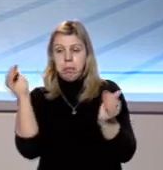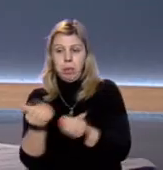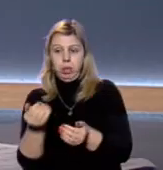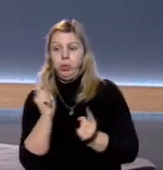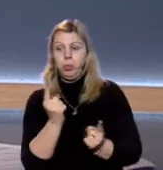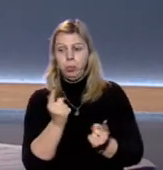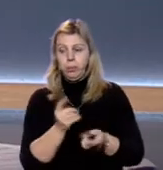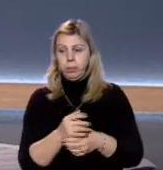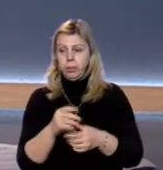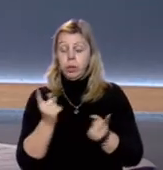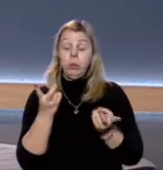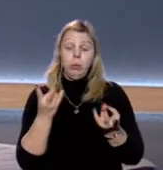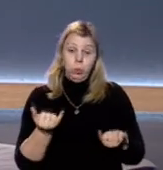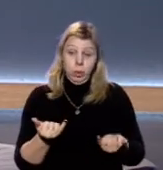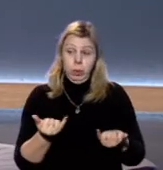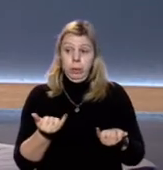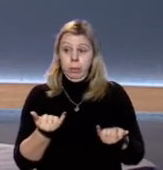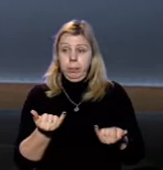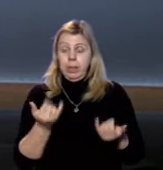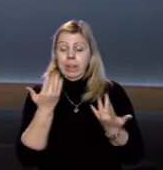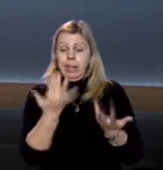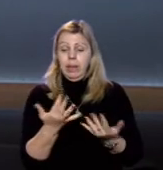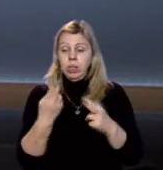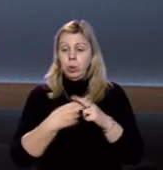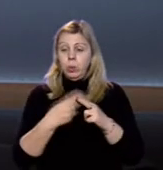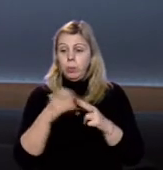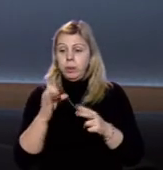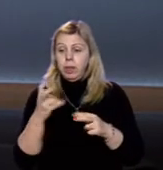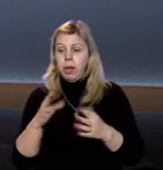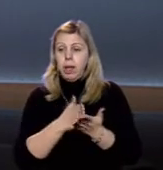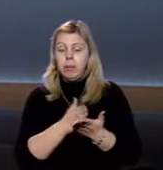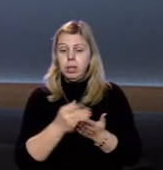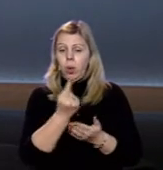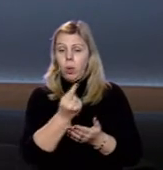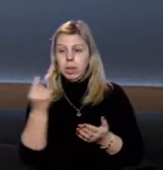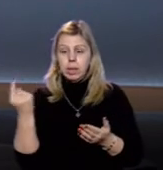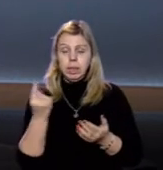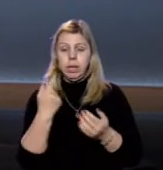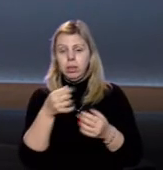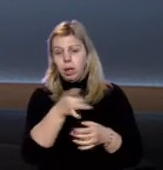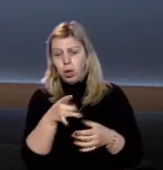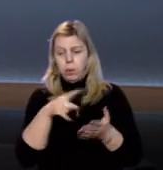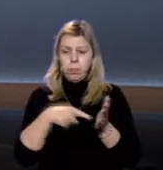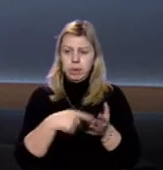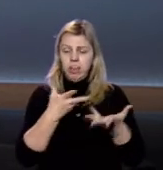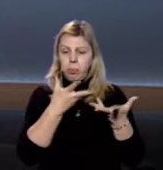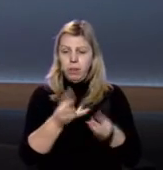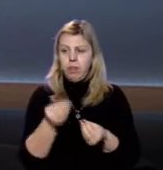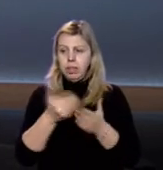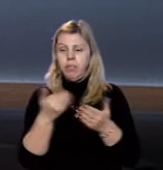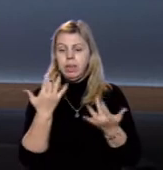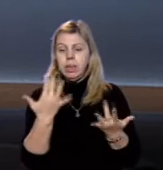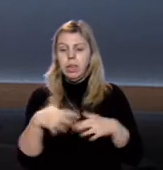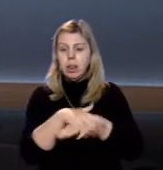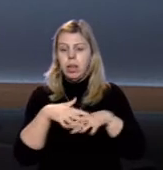менше? Ну, звичайно, кількість субсидіантів певній адміністративній одиниці, чи це місто, чи район, в першу чергу впливає і від